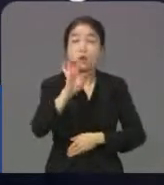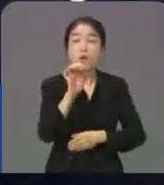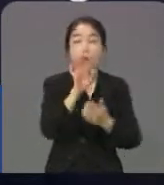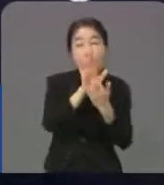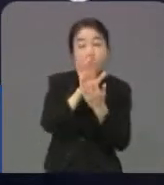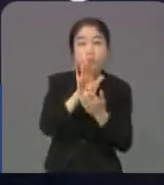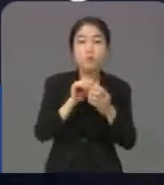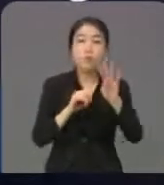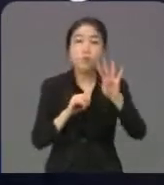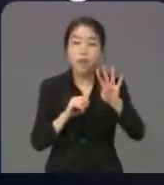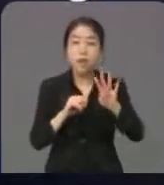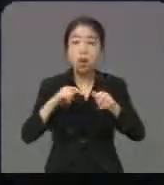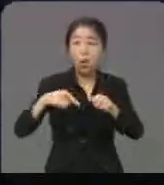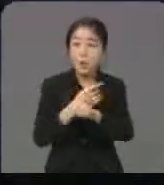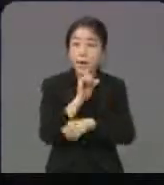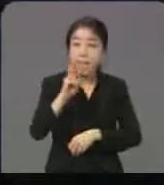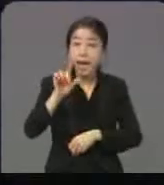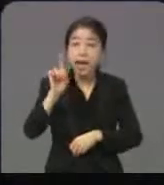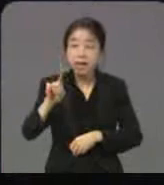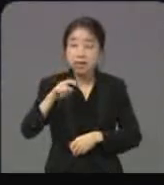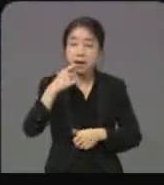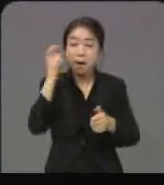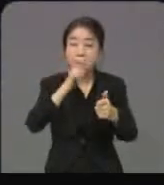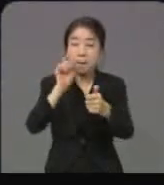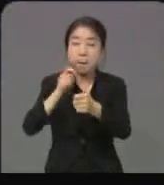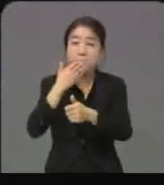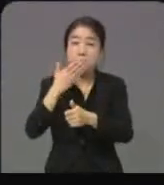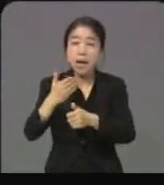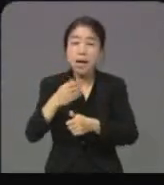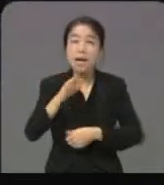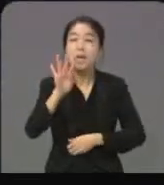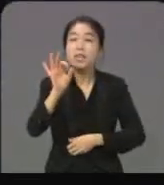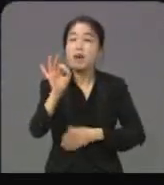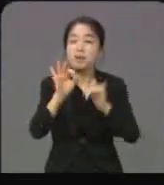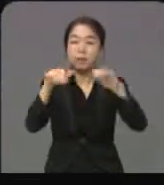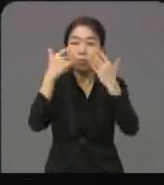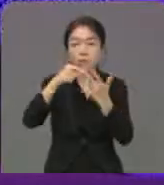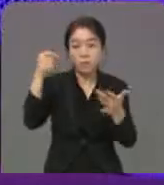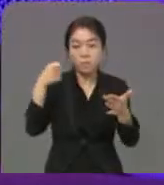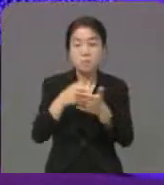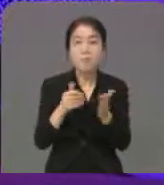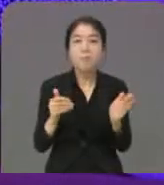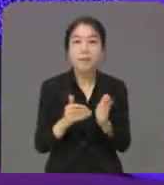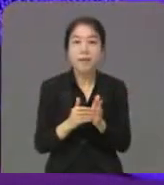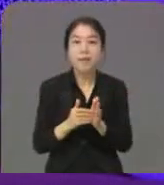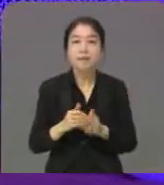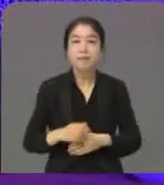내야수 3명, 외야수 1명 등 지명 가능한 선수 10명을 모두 뽑았습니다.